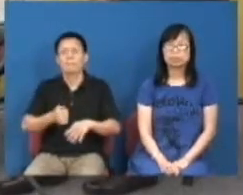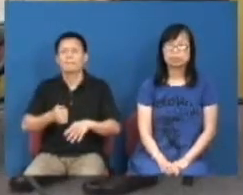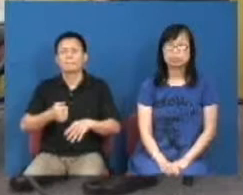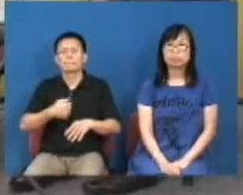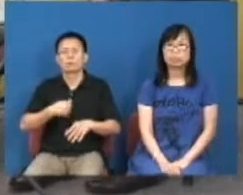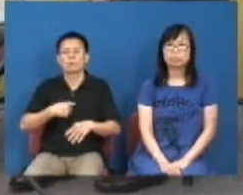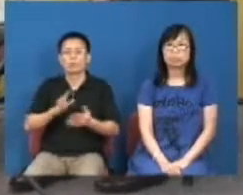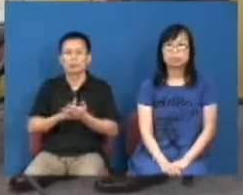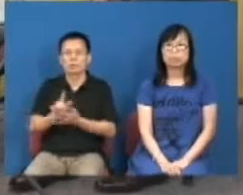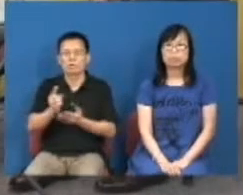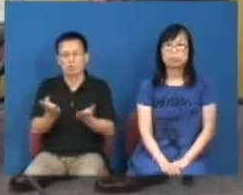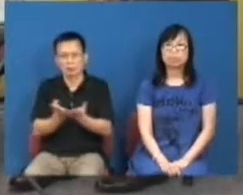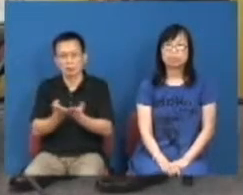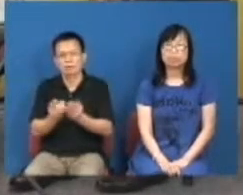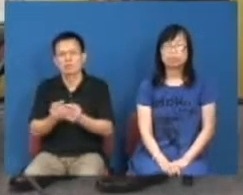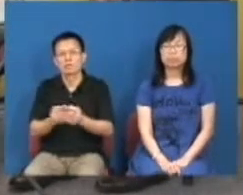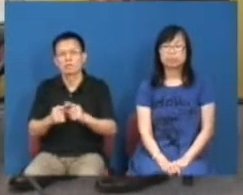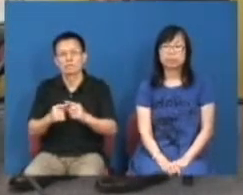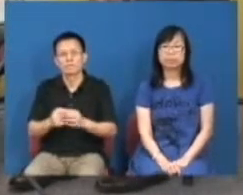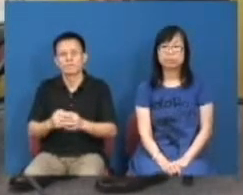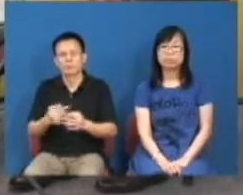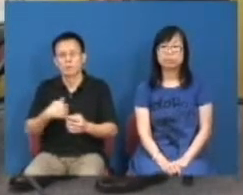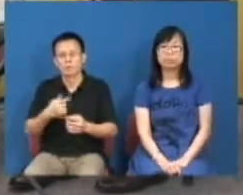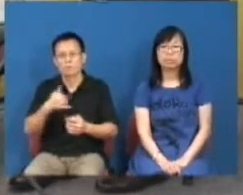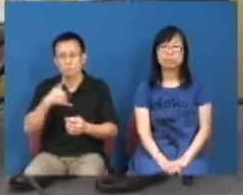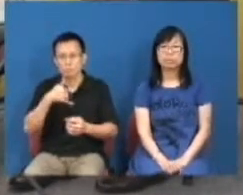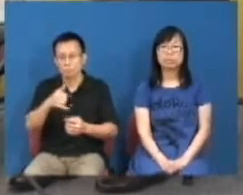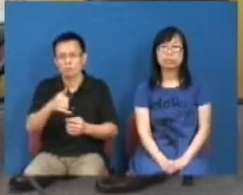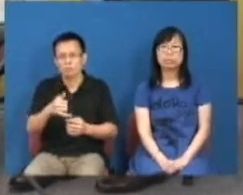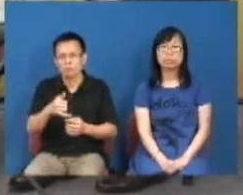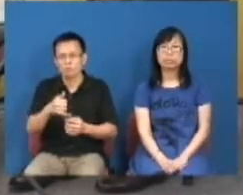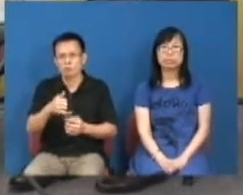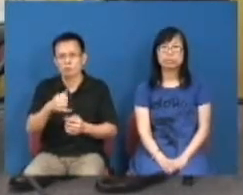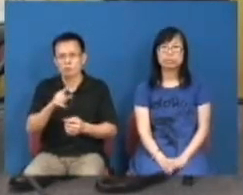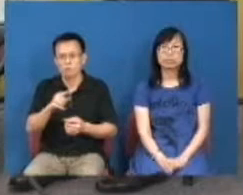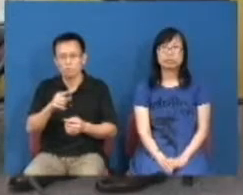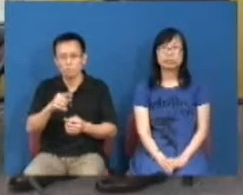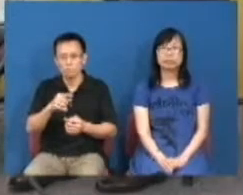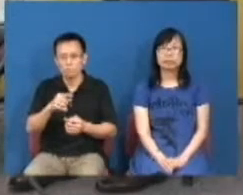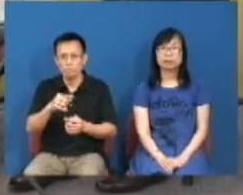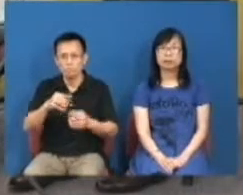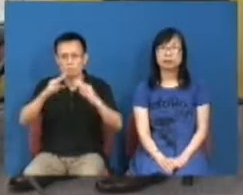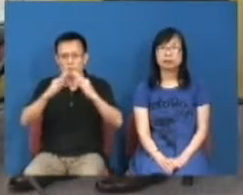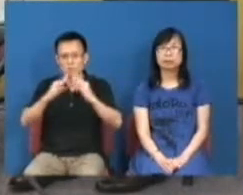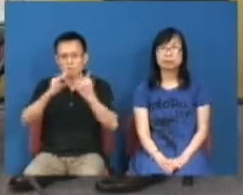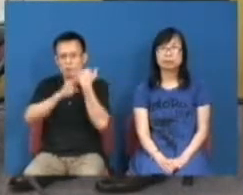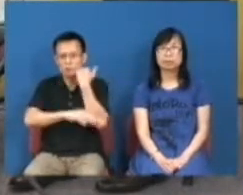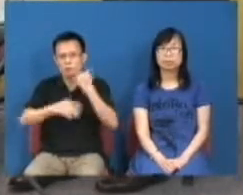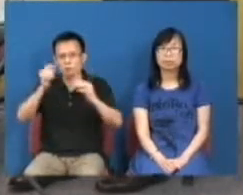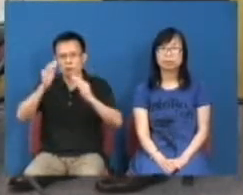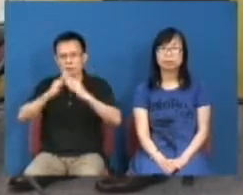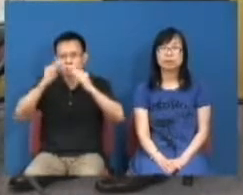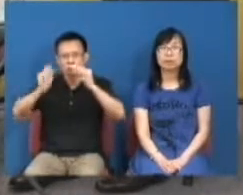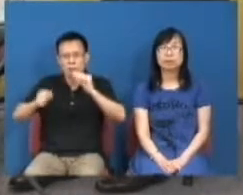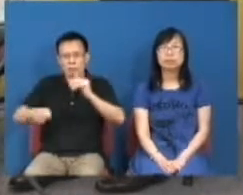嘅，咁就真係咧，去到某個程度，大家審到差唔多嘅時候，咁當事人都